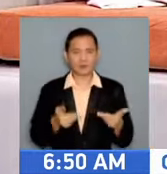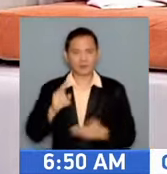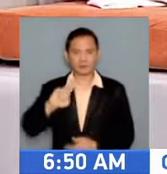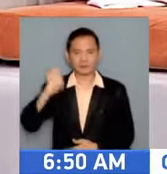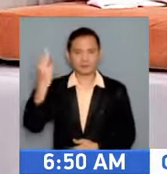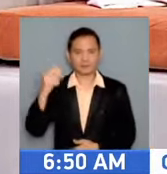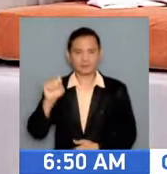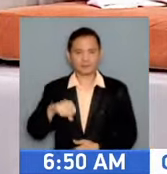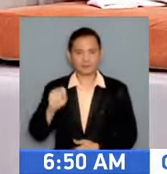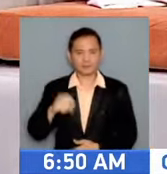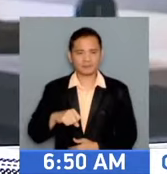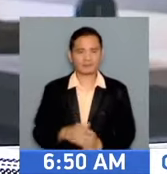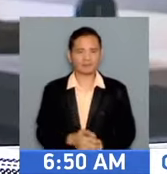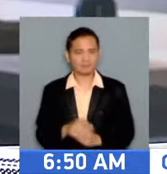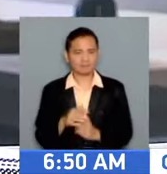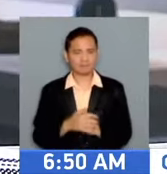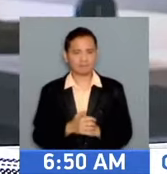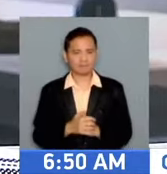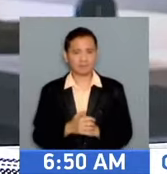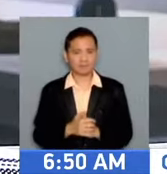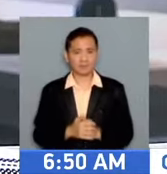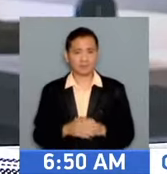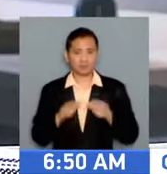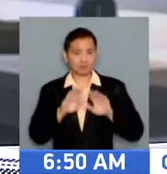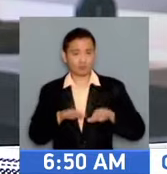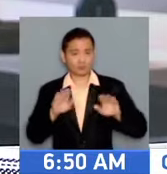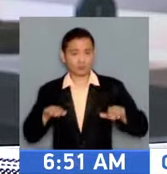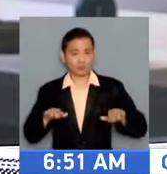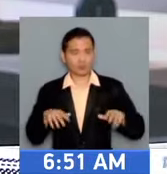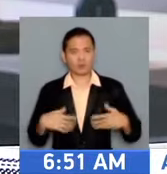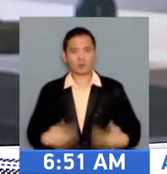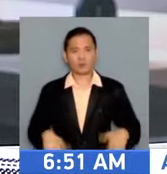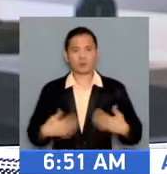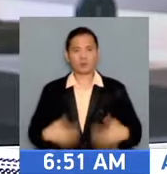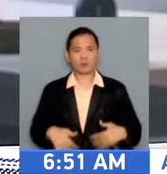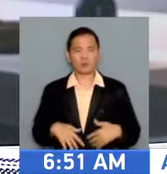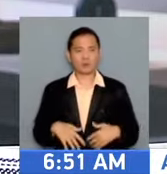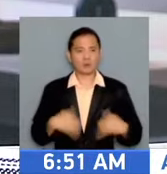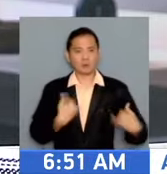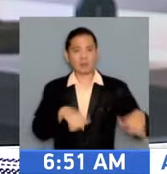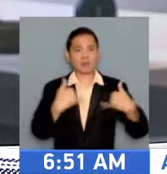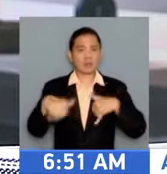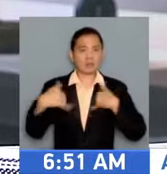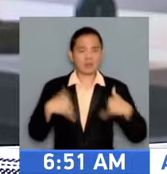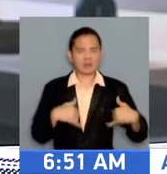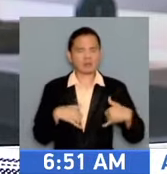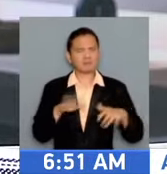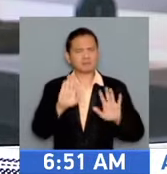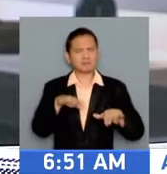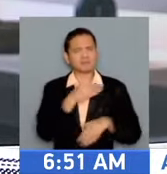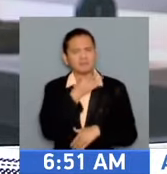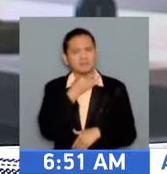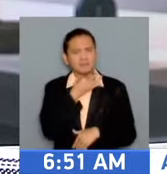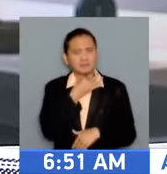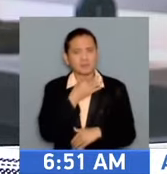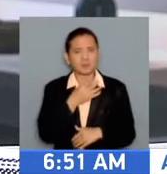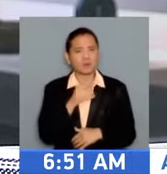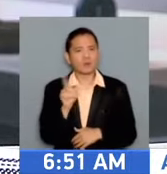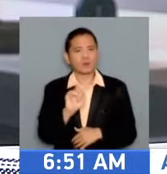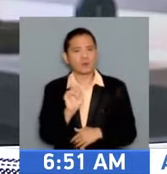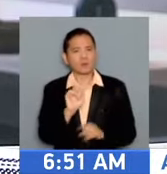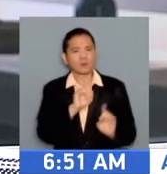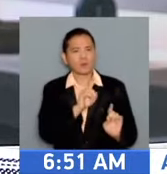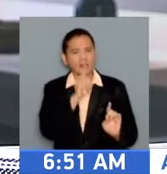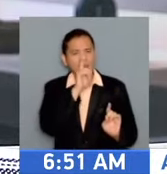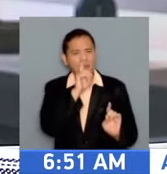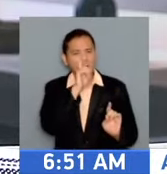muna. Ito nga, likas nga po ang mga bata, yung pagiging very active po. Anong edad po ba ng mga bata yung pinaka dapat binabantayan dahil pinaka